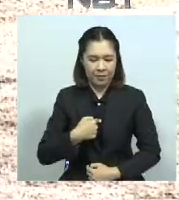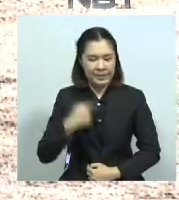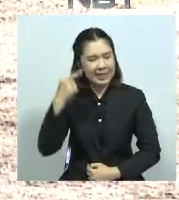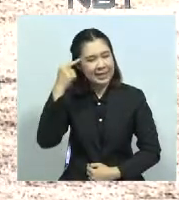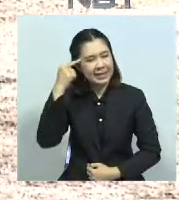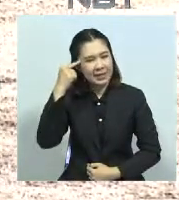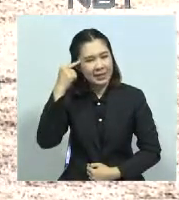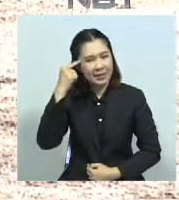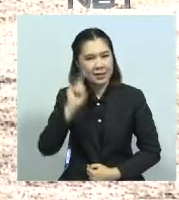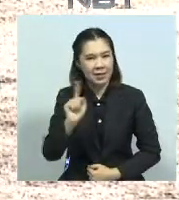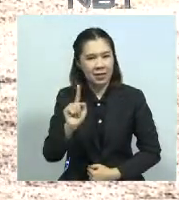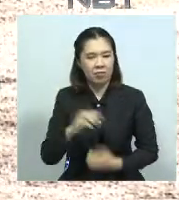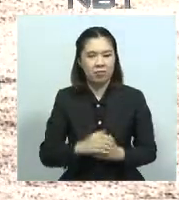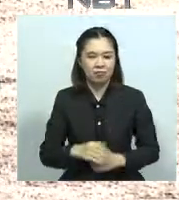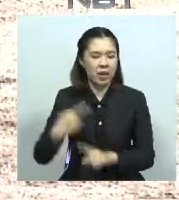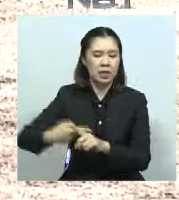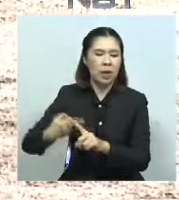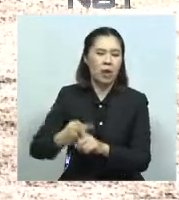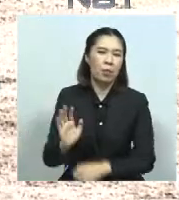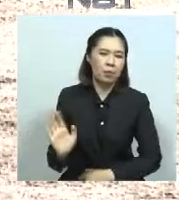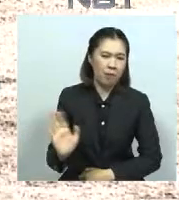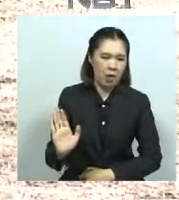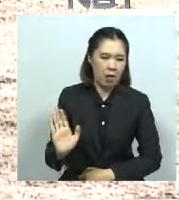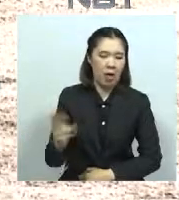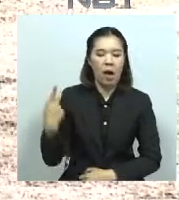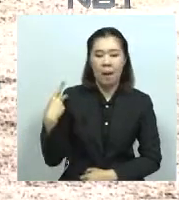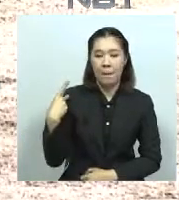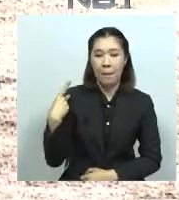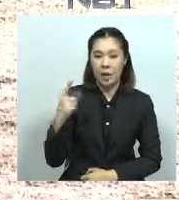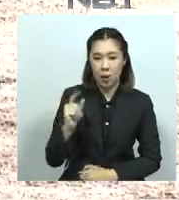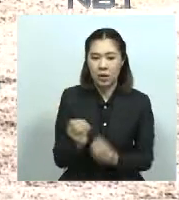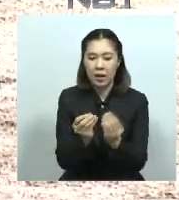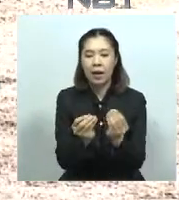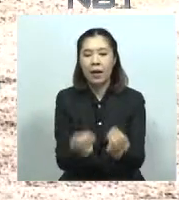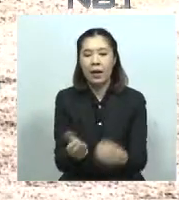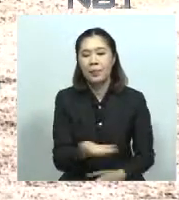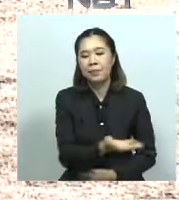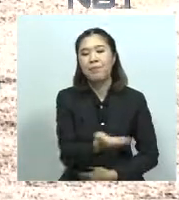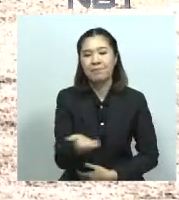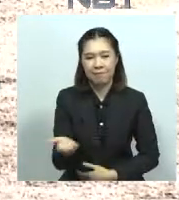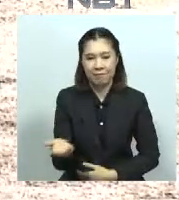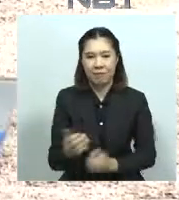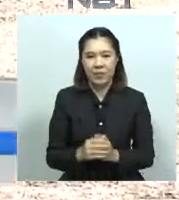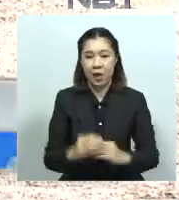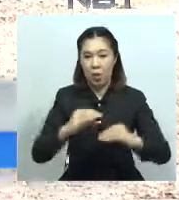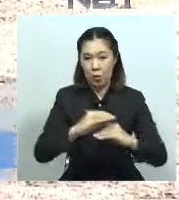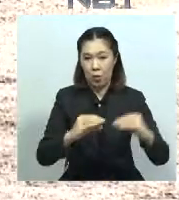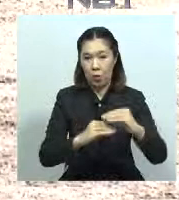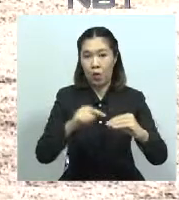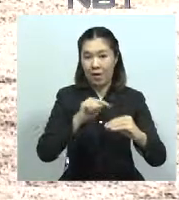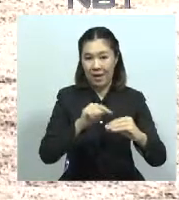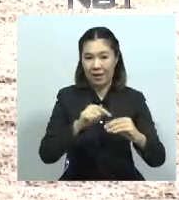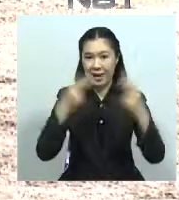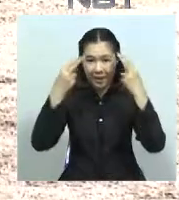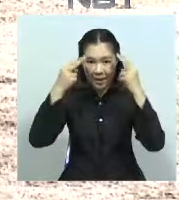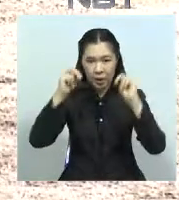าพี่ไม่ให้เช่าดีกว่าเพื่อประโยชน์นะก็ปล่อยเพื่อมีจิตว่าเผอิญโครงการนี้ท่านนายกอ้วนเนี่ย